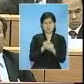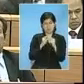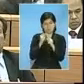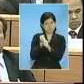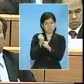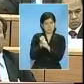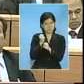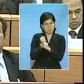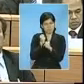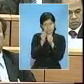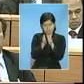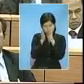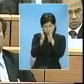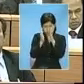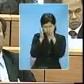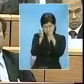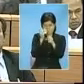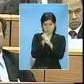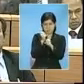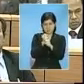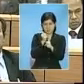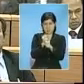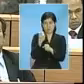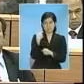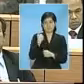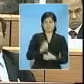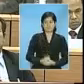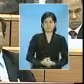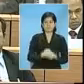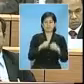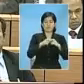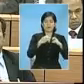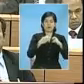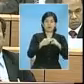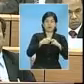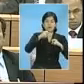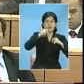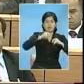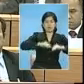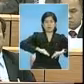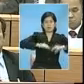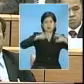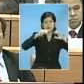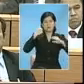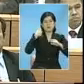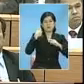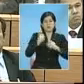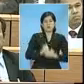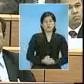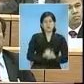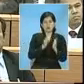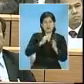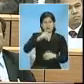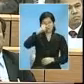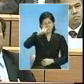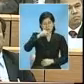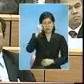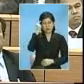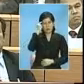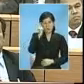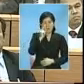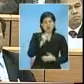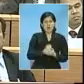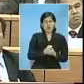จาไม่วิวาทะใครขยันลูกเดียวครับขนาดปัญหาน้ำท่วมที่หนักหนาทหัสคนไทยที่ไหนครับจะคิดว่า